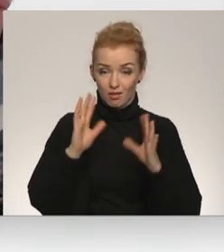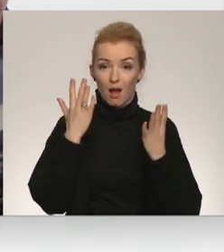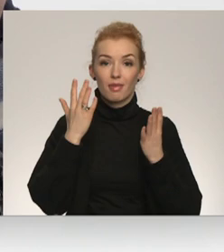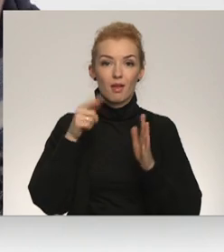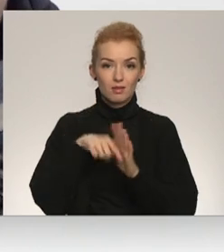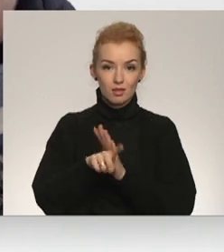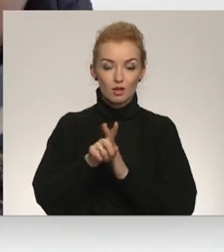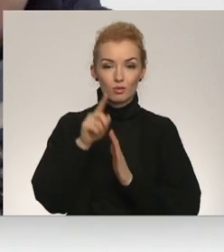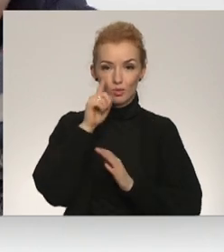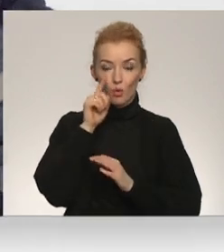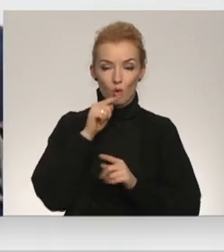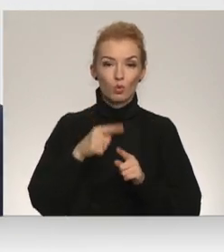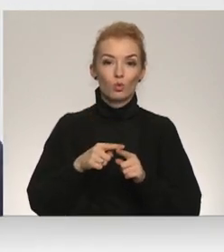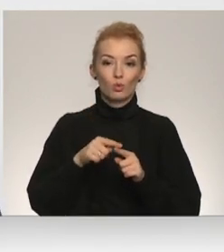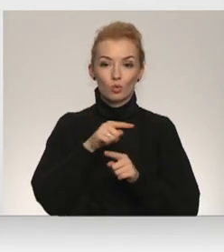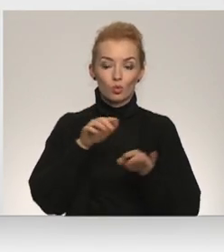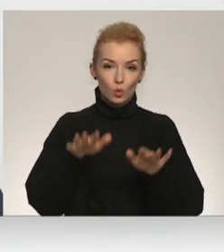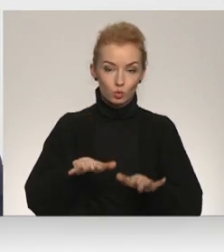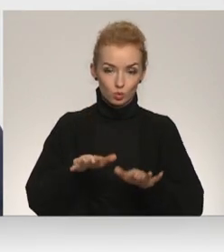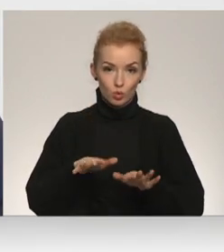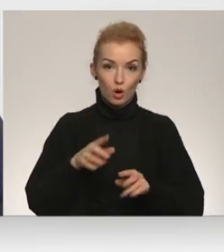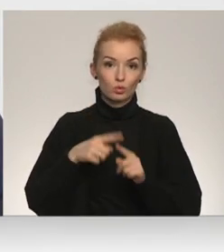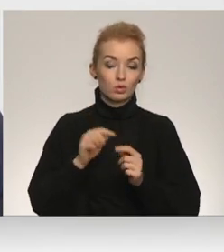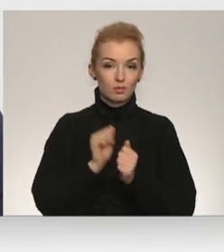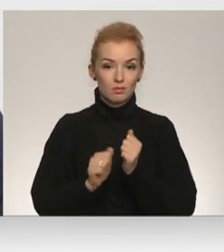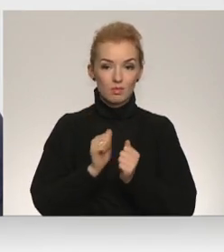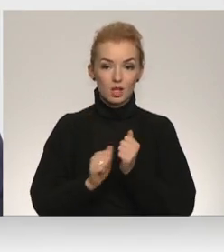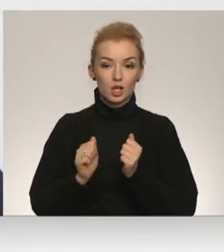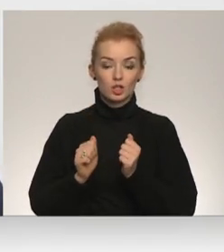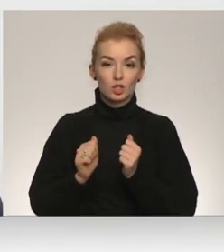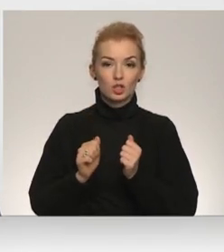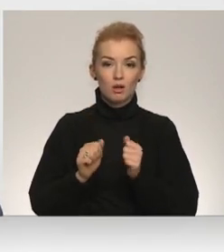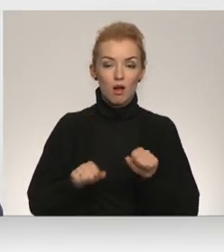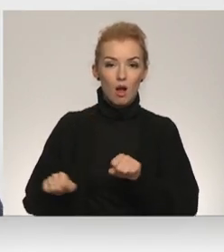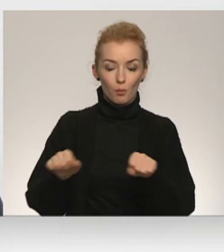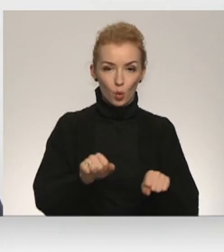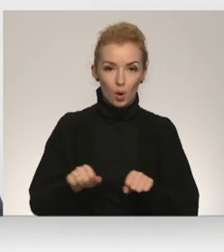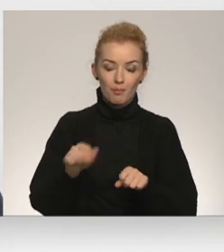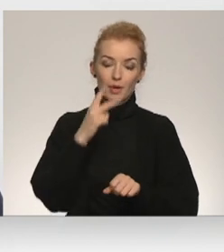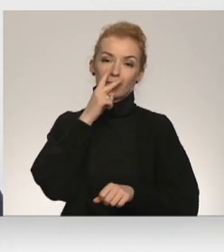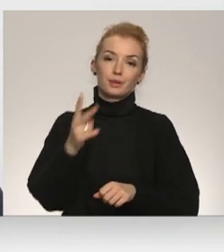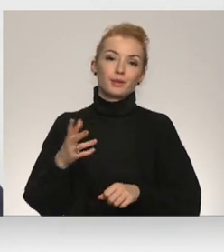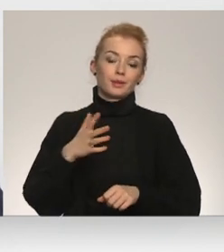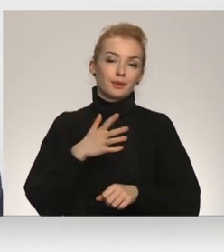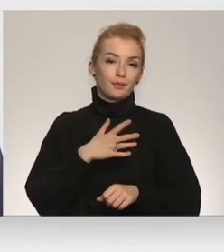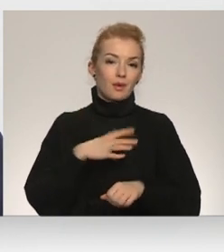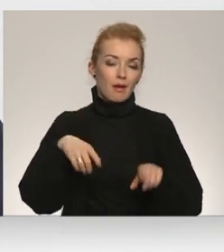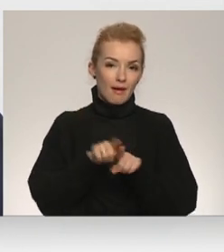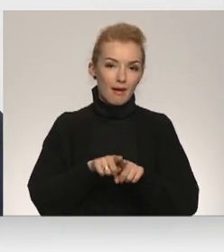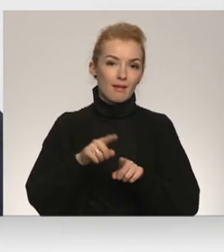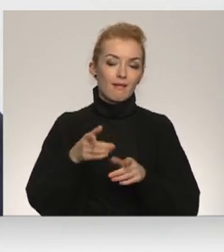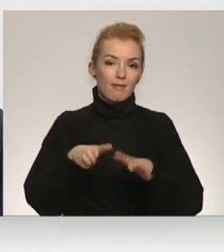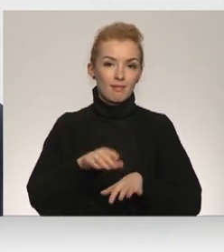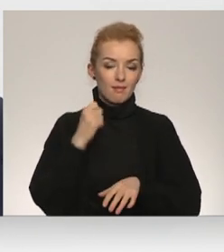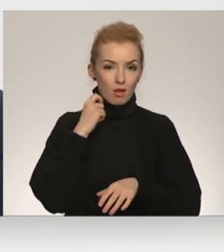ieja tualeti un tur uzturās un bieži ir apkopējai secinā, ka tur ir arī alkohola